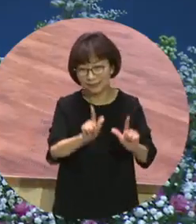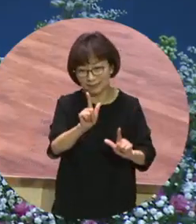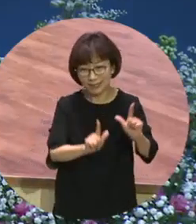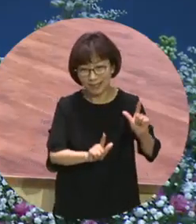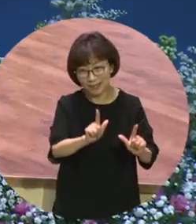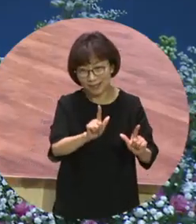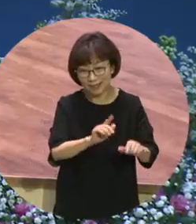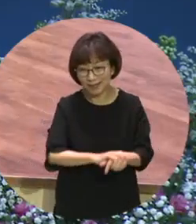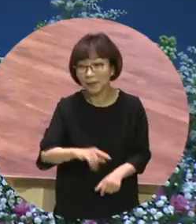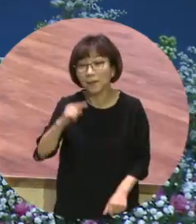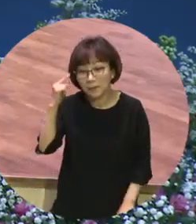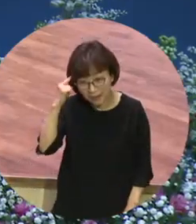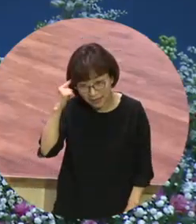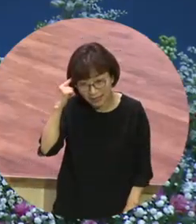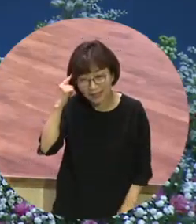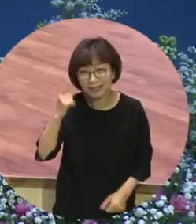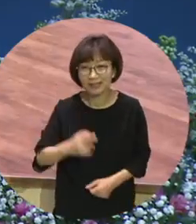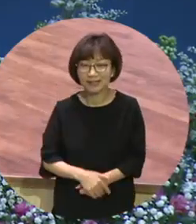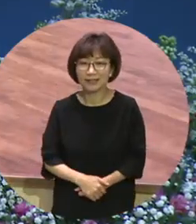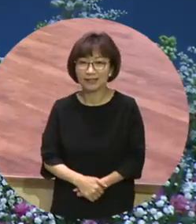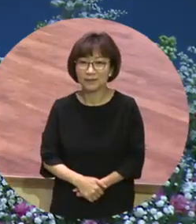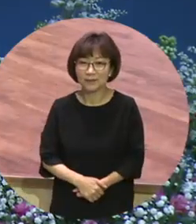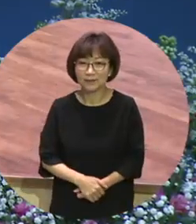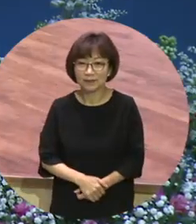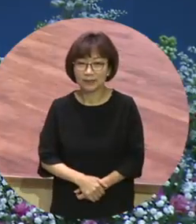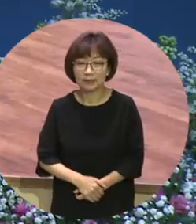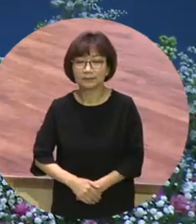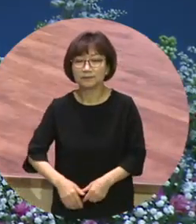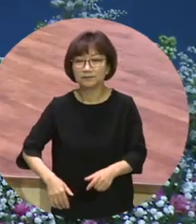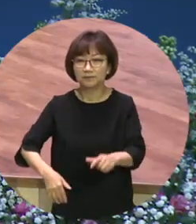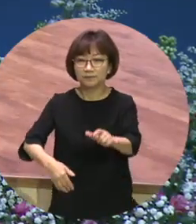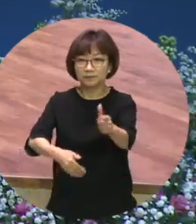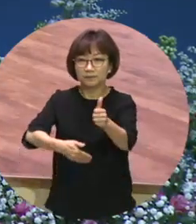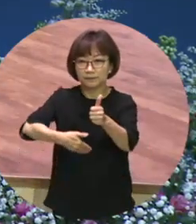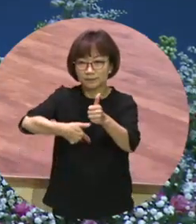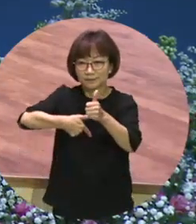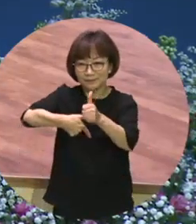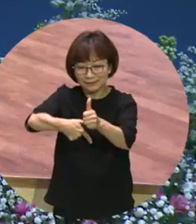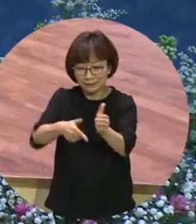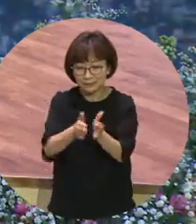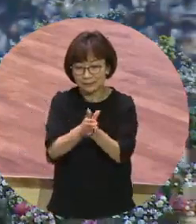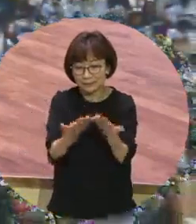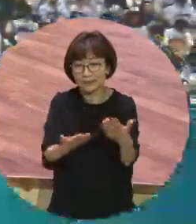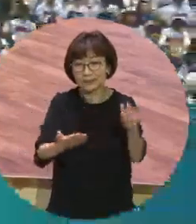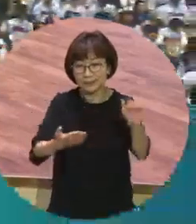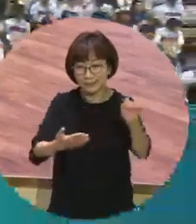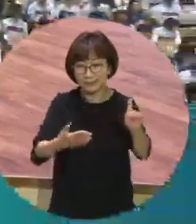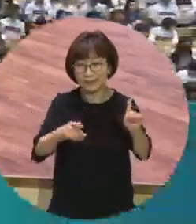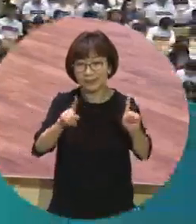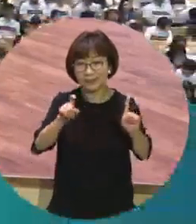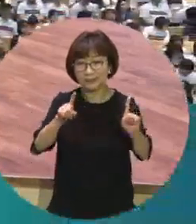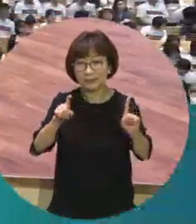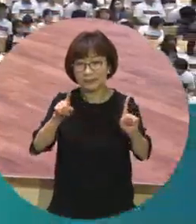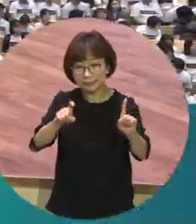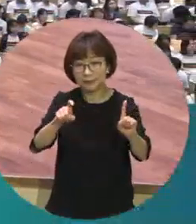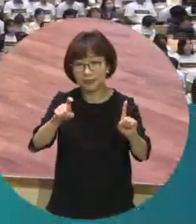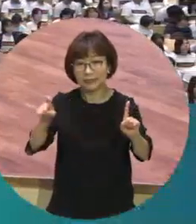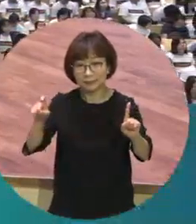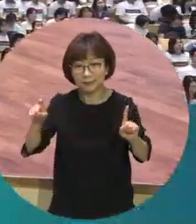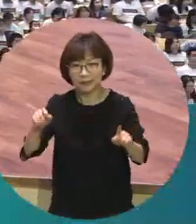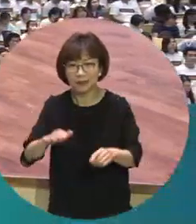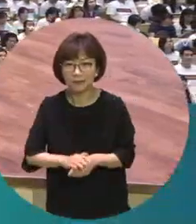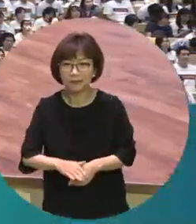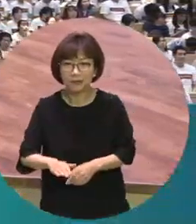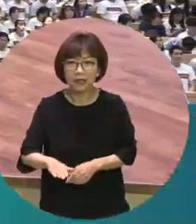그 이유가 뭐냐? 학개서 1장 10절로 11절에 아주 잘 나와 있습니다. 그러므로 너희로